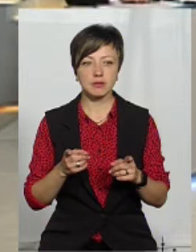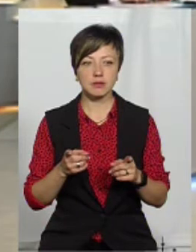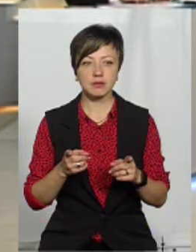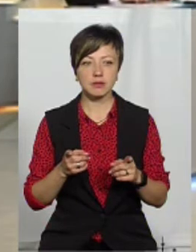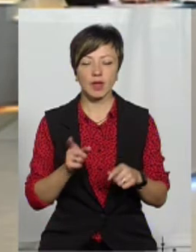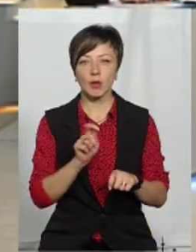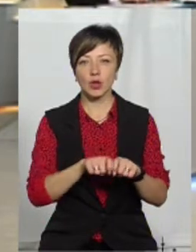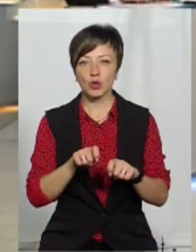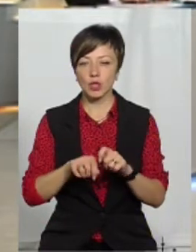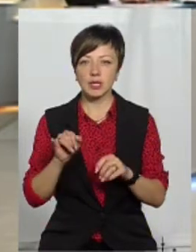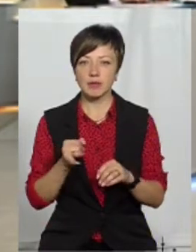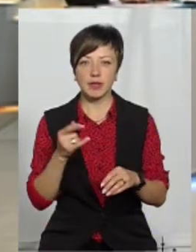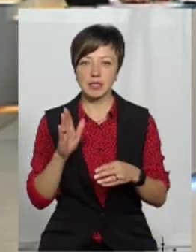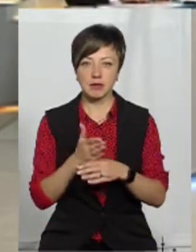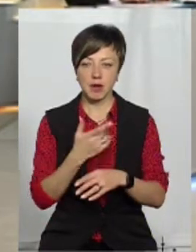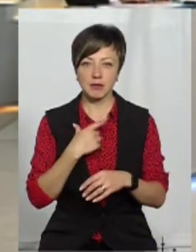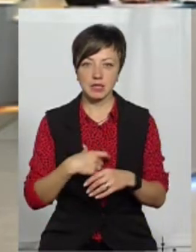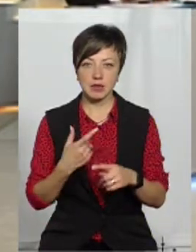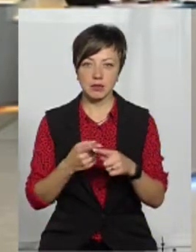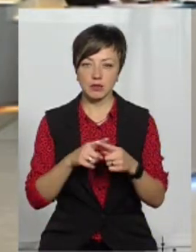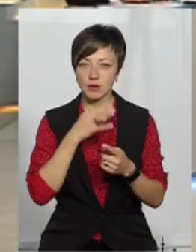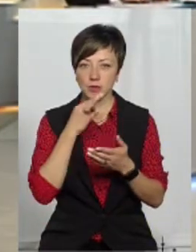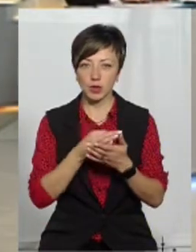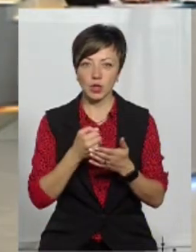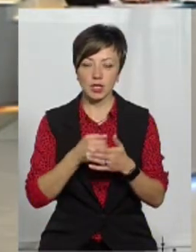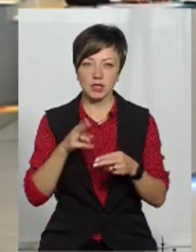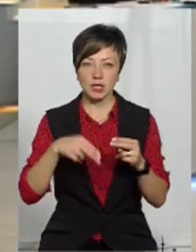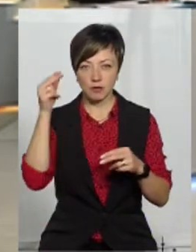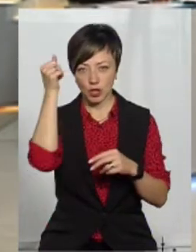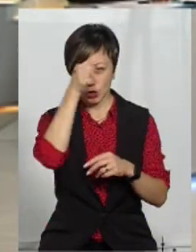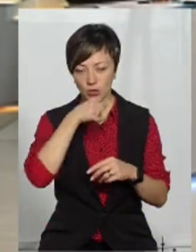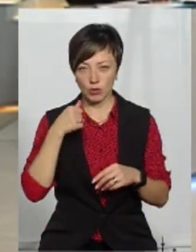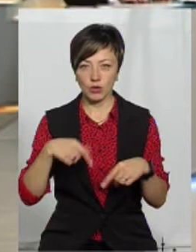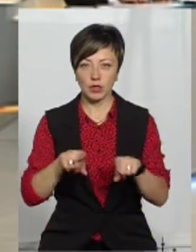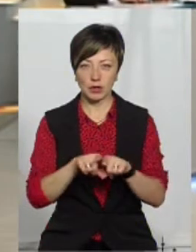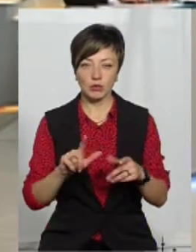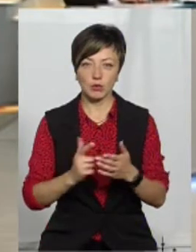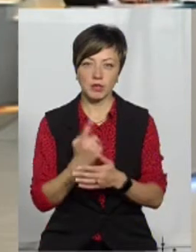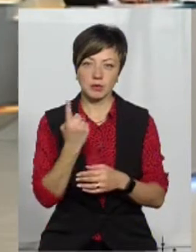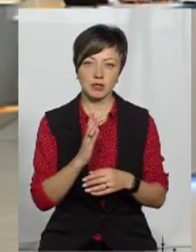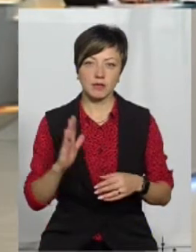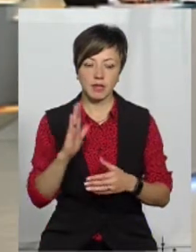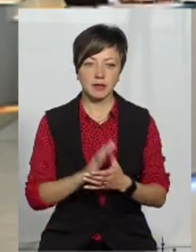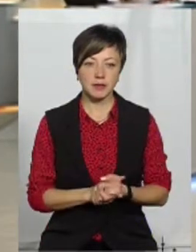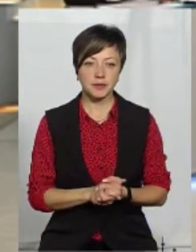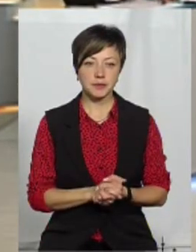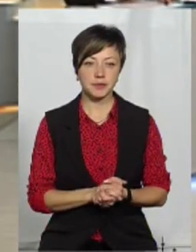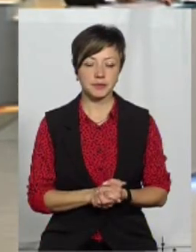і буде моніториться, і ми не знімаємо себе цю діяльність до кінця навчального року і далі знов з 1 вересня.